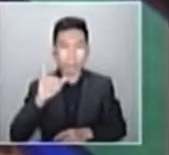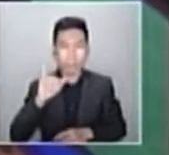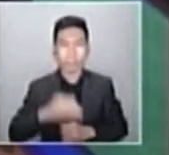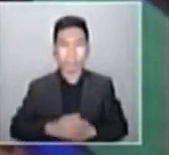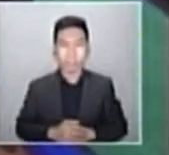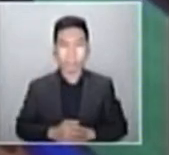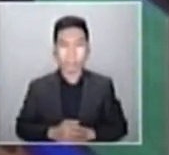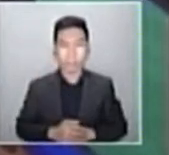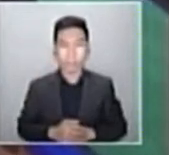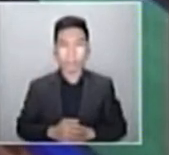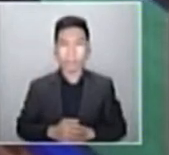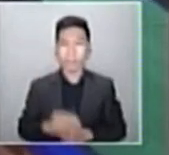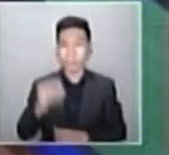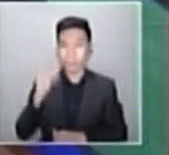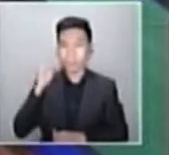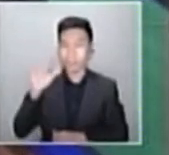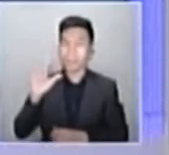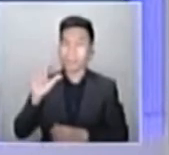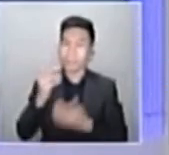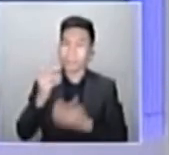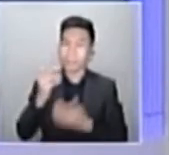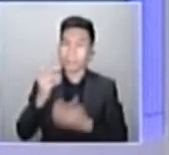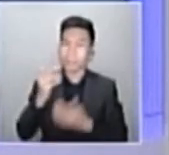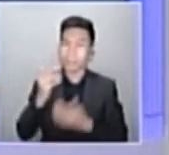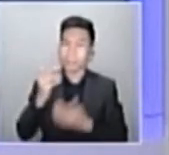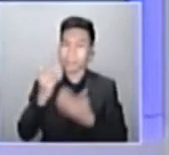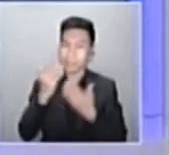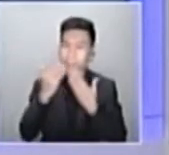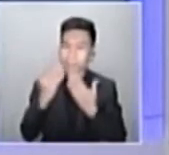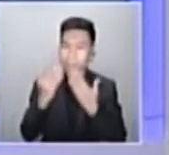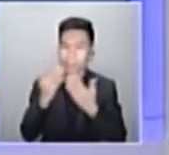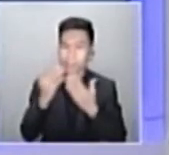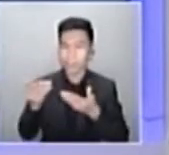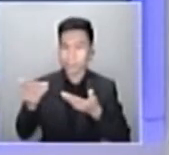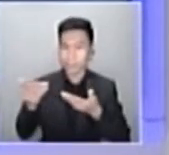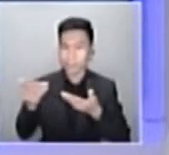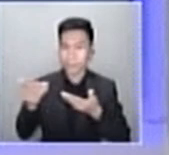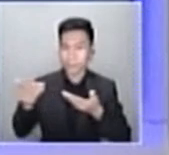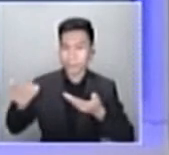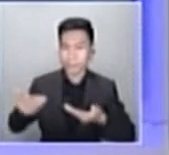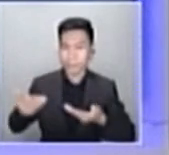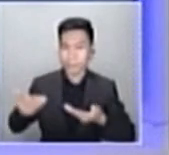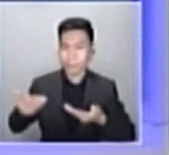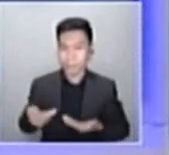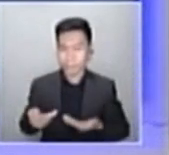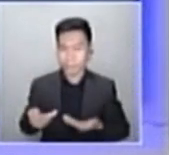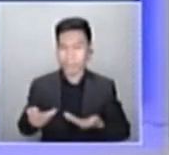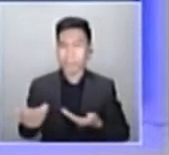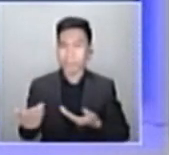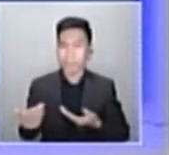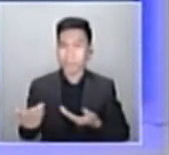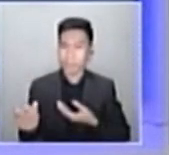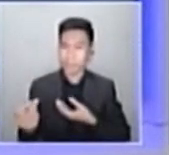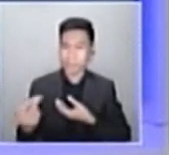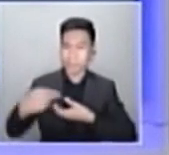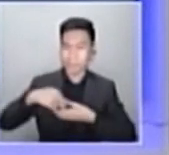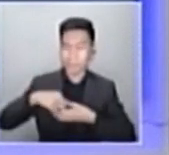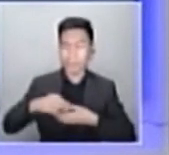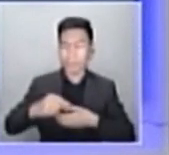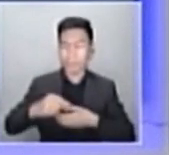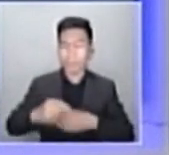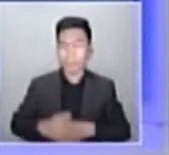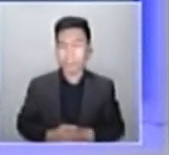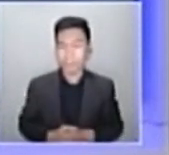here. Para po sa inyong opening statement, sakaling mahalal kayo bilang pangalawang pangulo ng bansa, paano